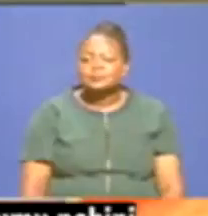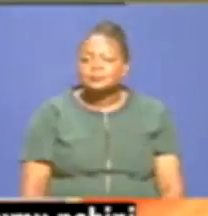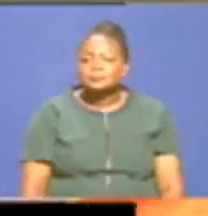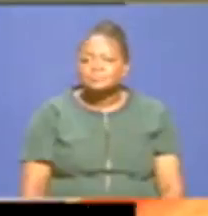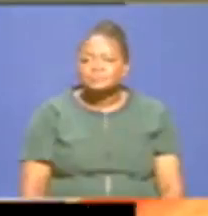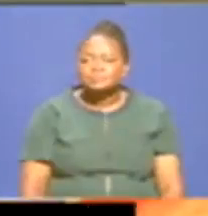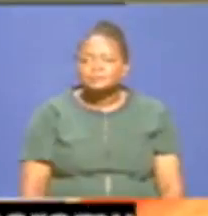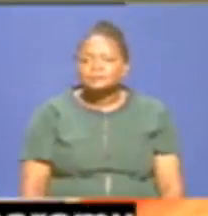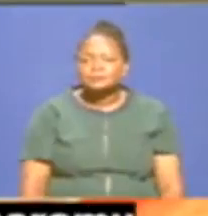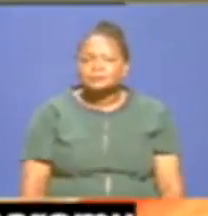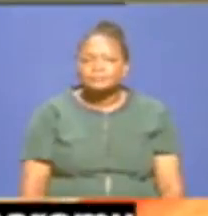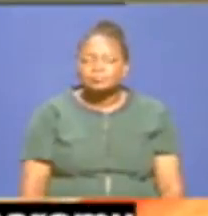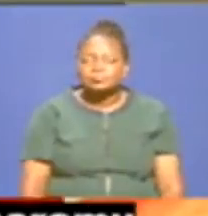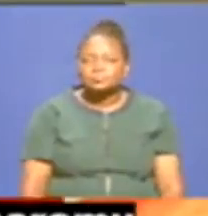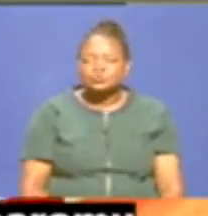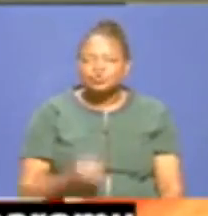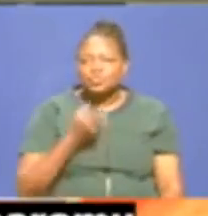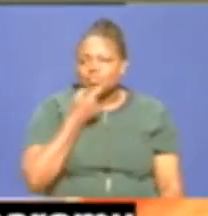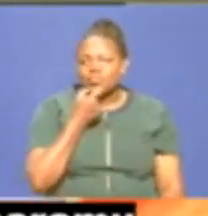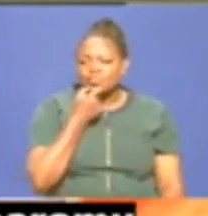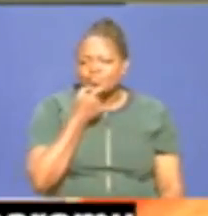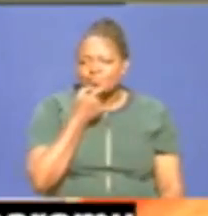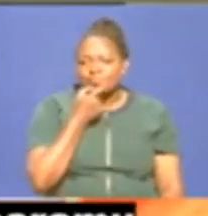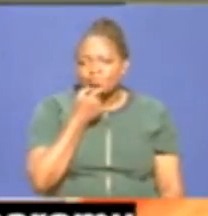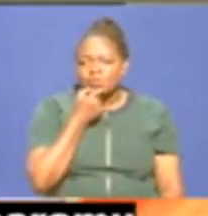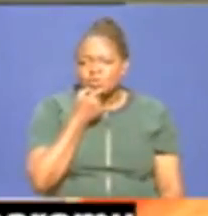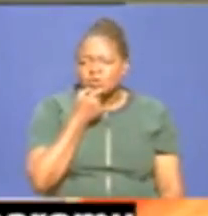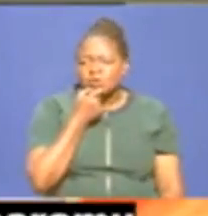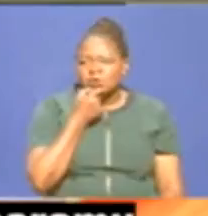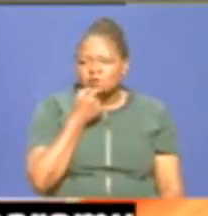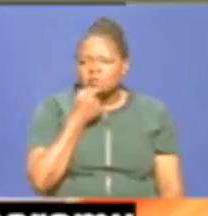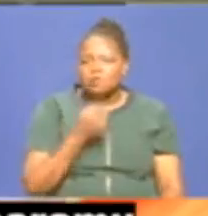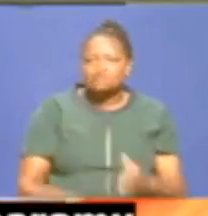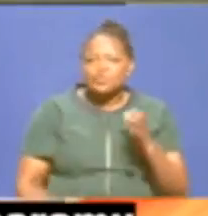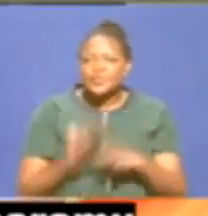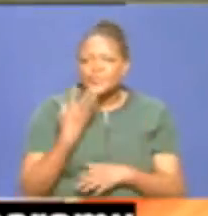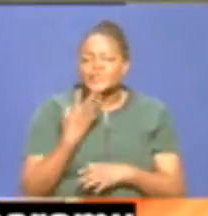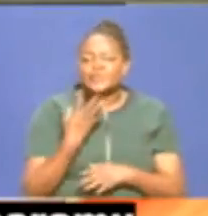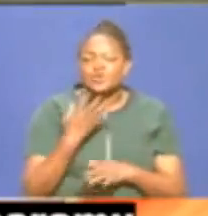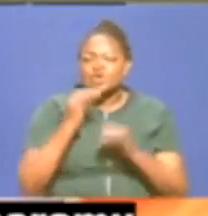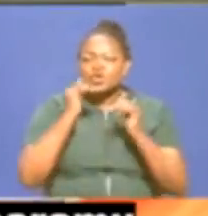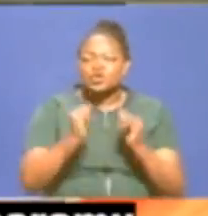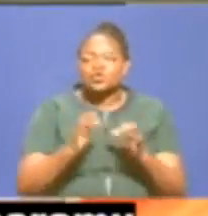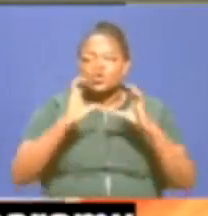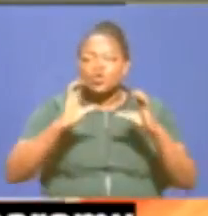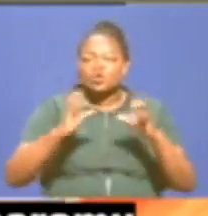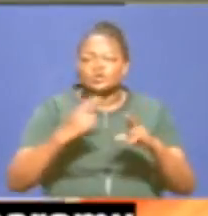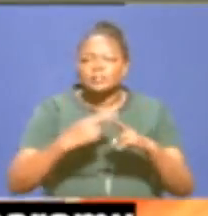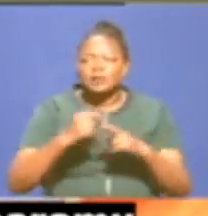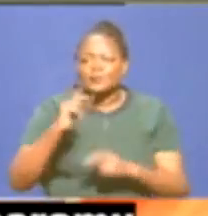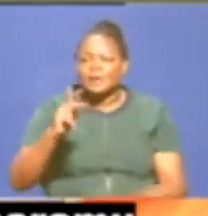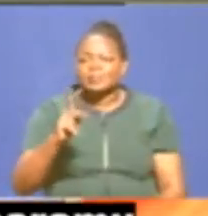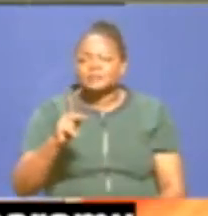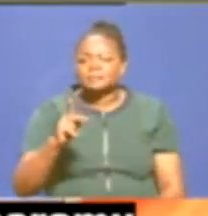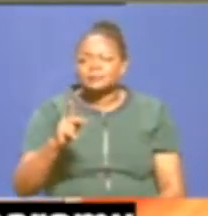Katika ulingo wa sporti ni kwamba Gor Mahia imemfichua rasmi Mwingereza Mark Harrison kuwa kocha mpya kilabuni. Mwingereza huyo mtazamaji